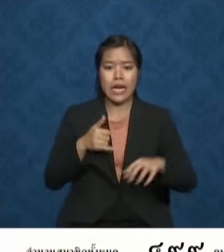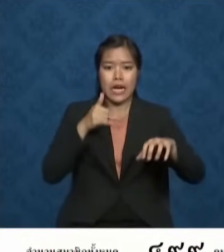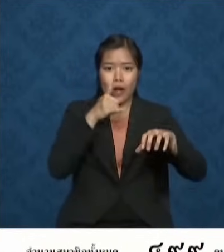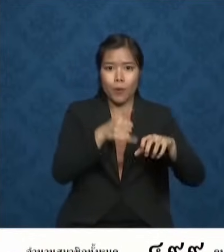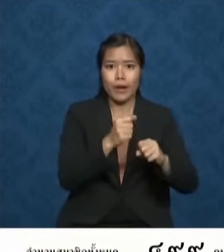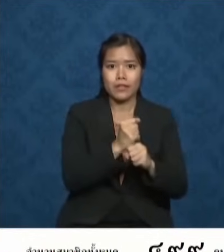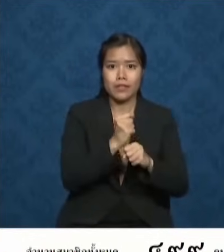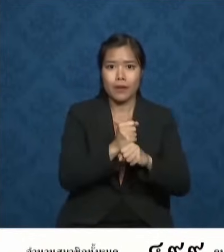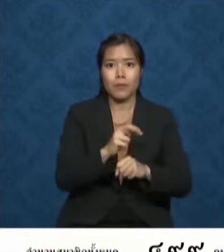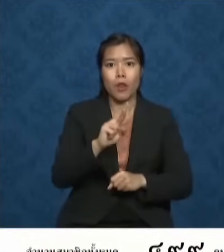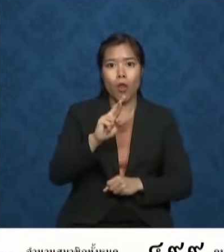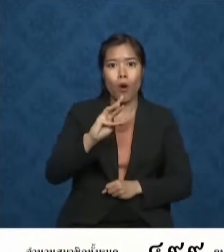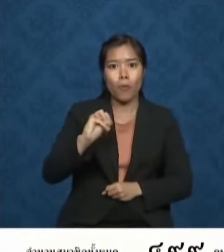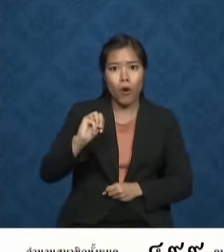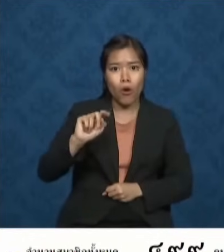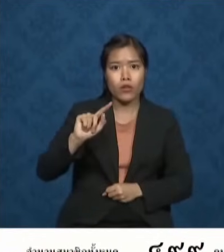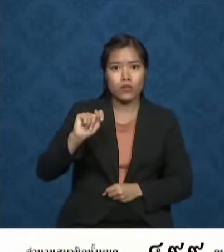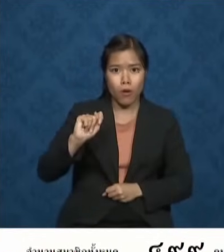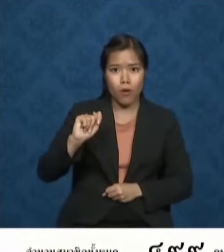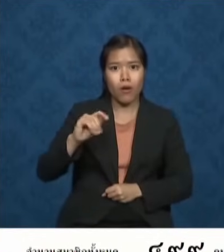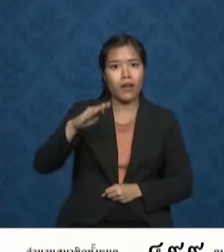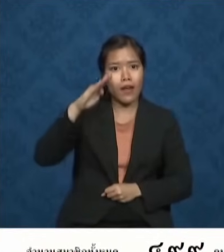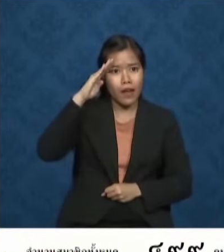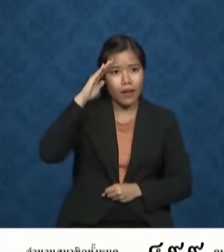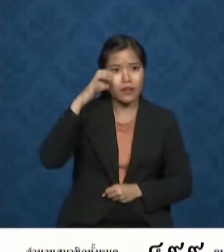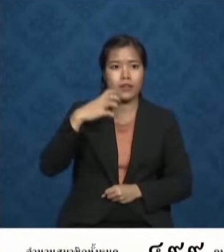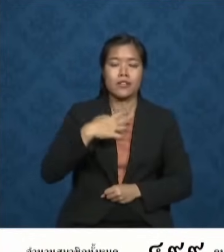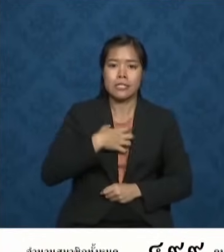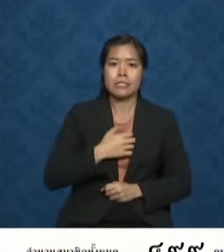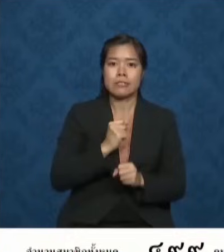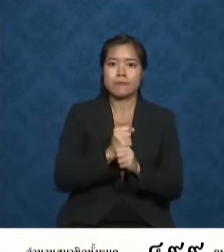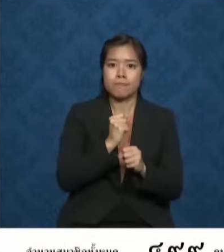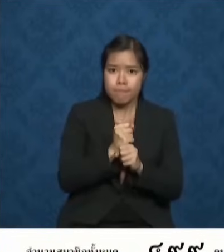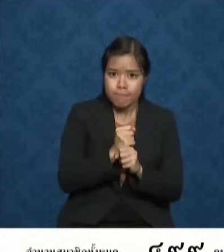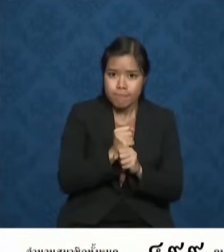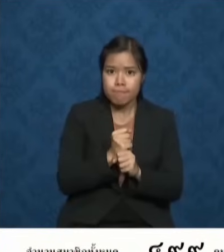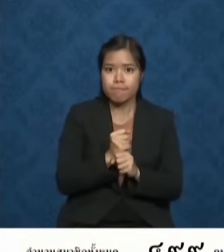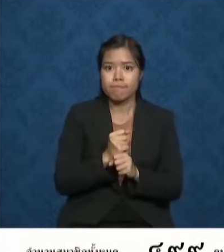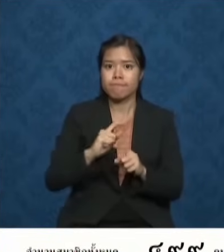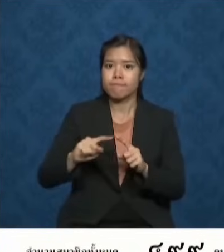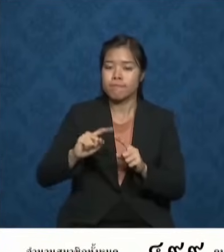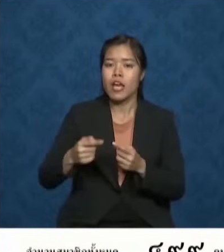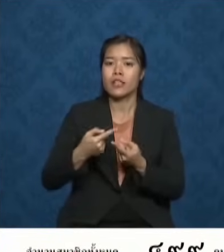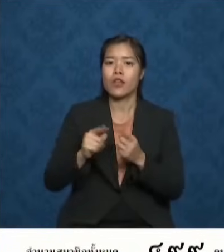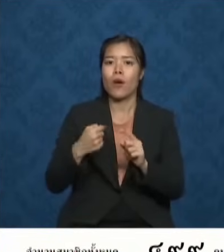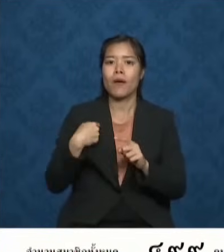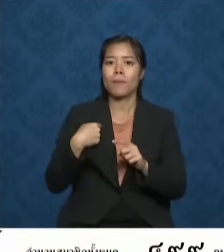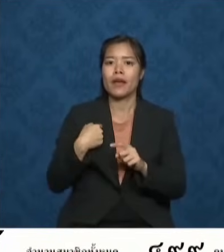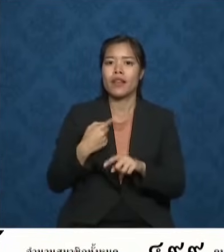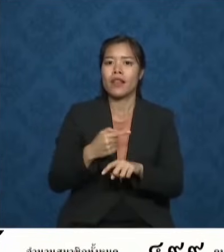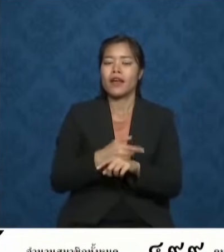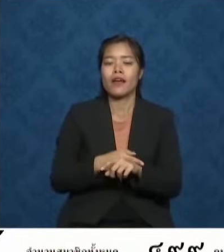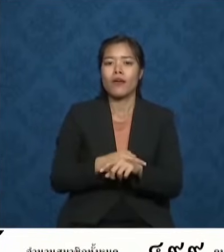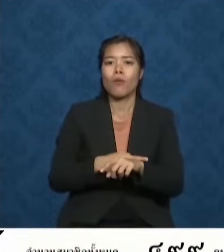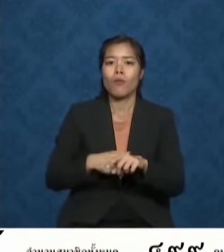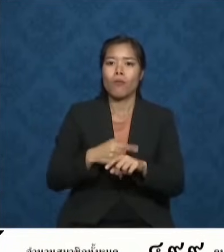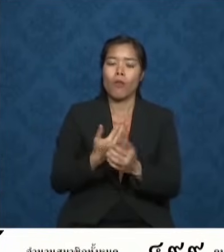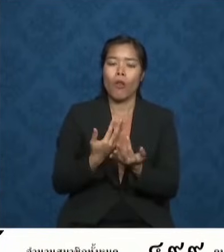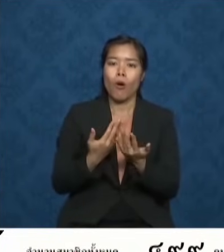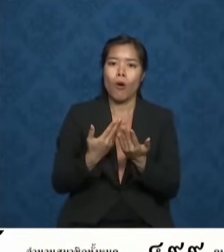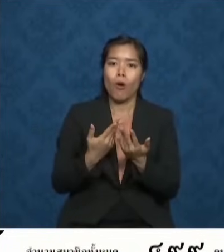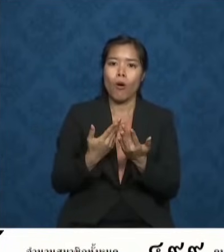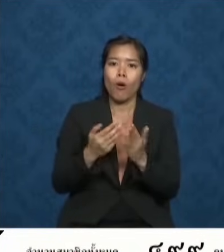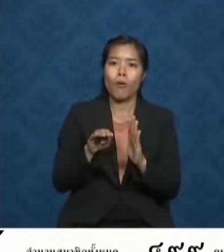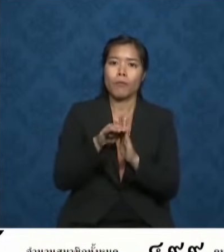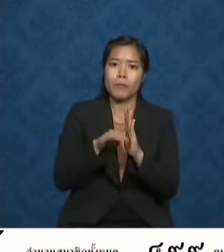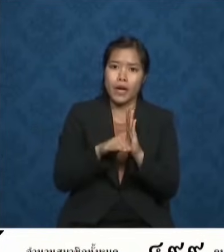แต่ว่าหลายอย่างมันจะพูดโครมคามไม่ได้หลายอย่างต้องใช้เวลาหลายอย่างต้องใช้ก